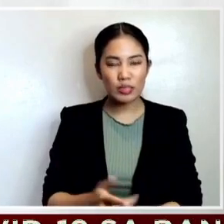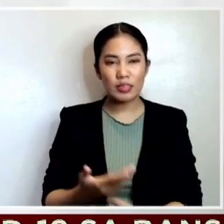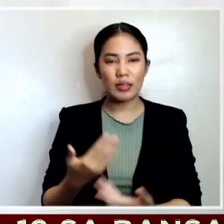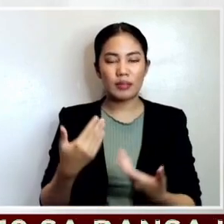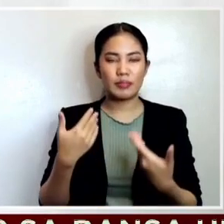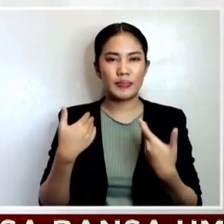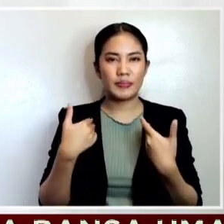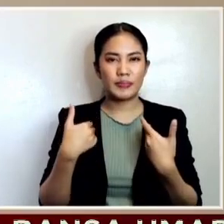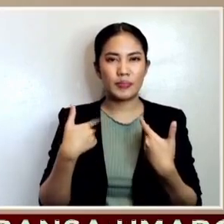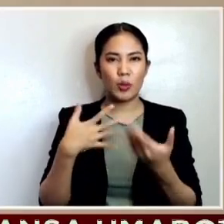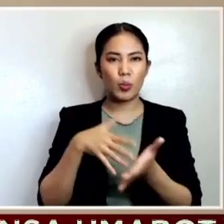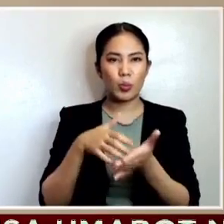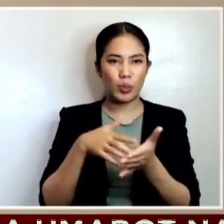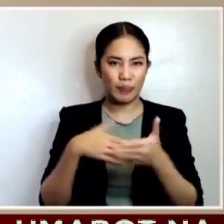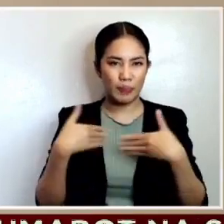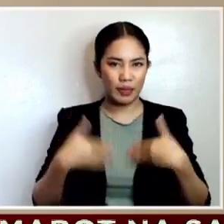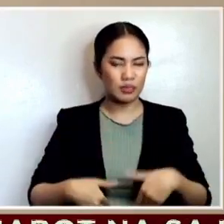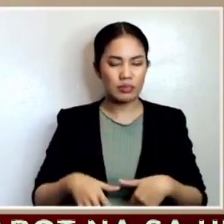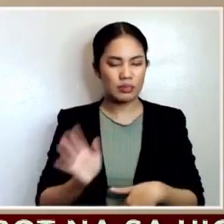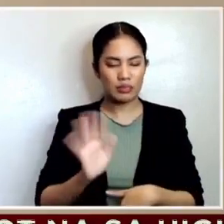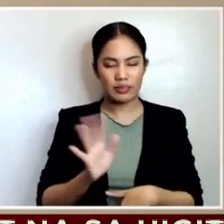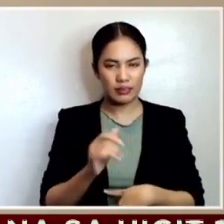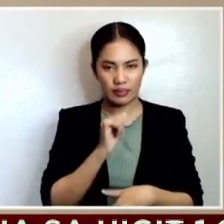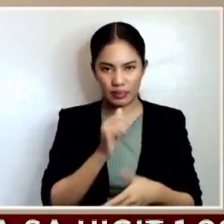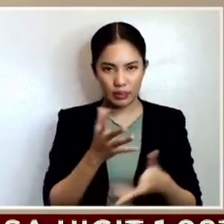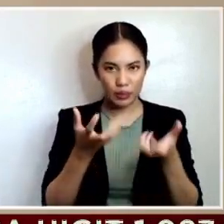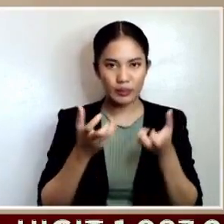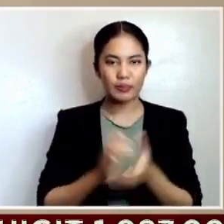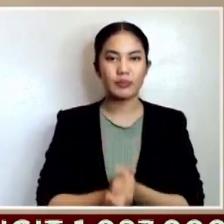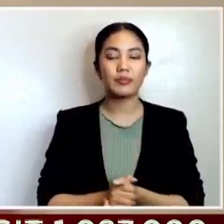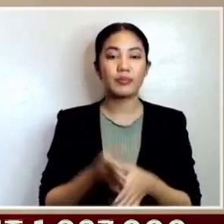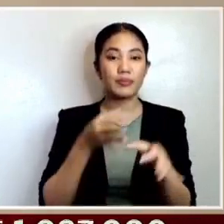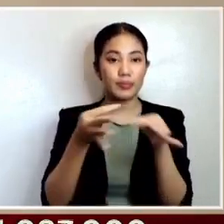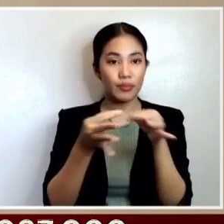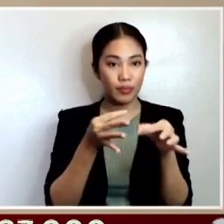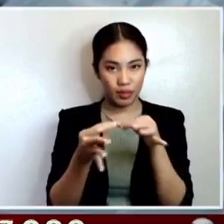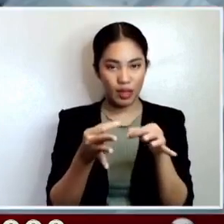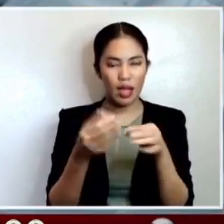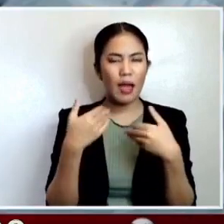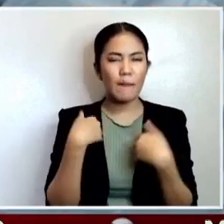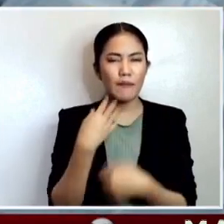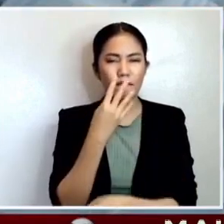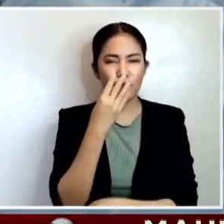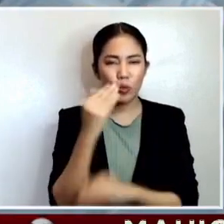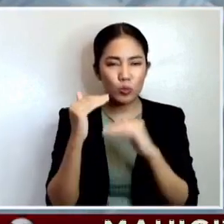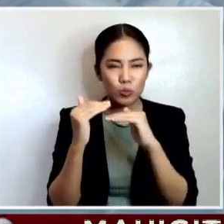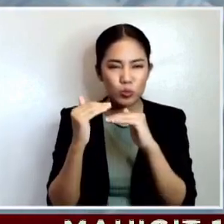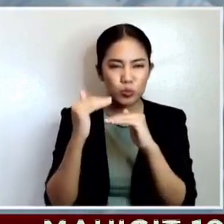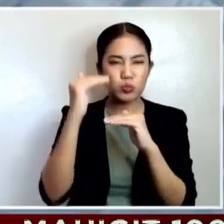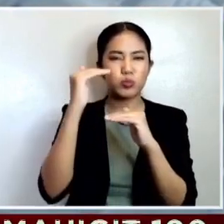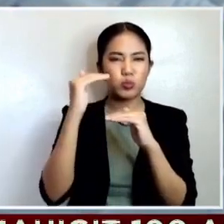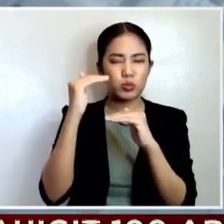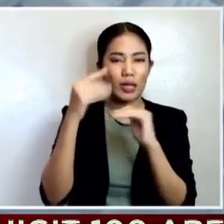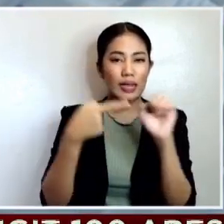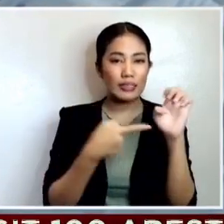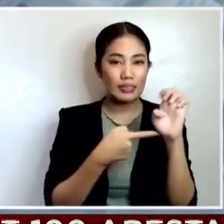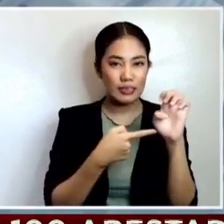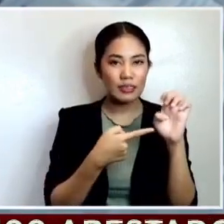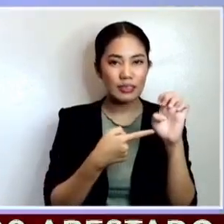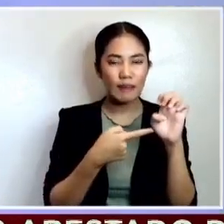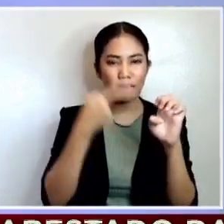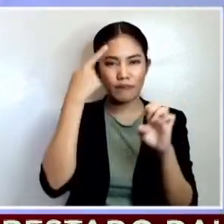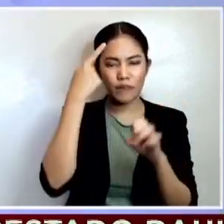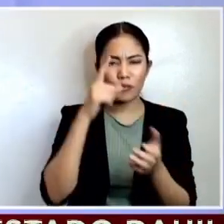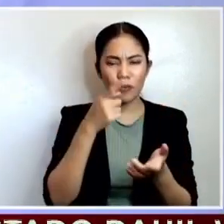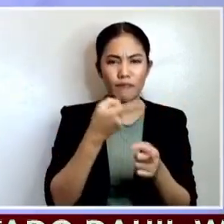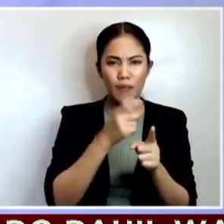response and you do not want that. Pero nilinaw din ni Gloriani na sobra ng kaunti sa required doses ang laman ng multi-dose vials bilang espasyo